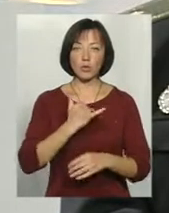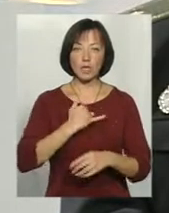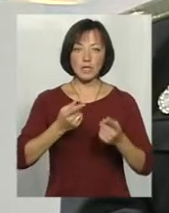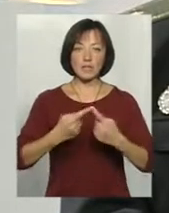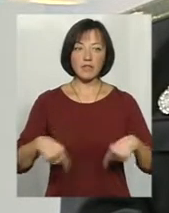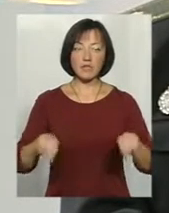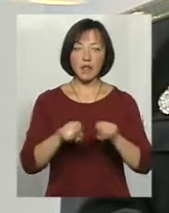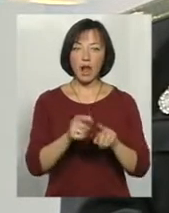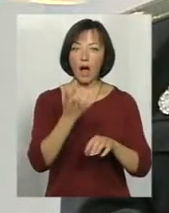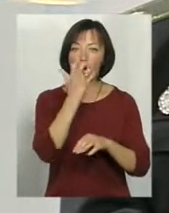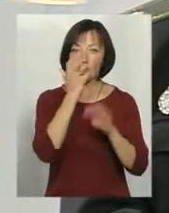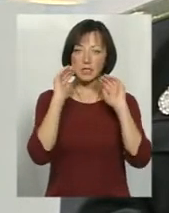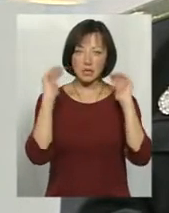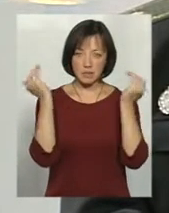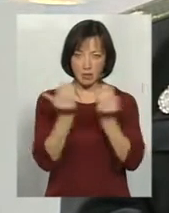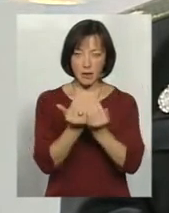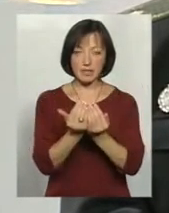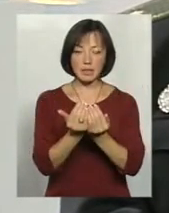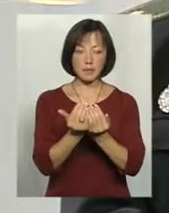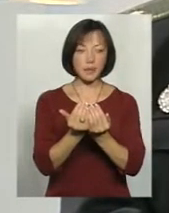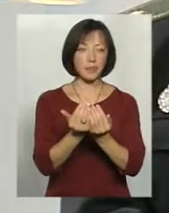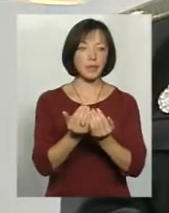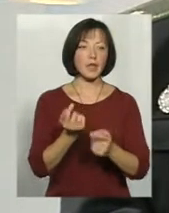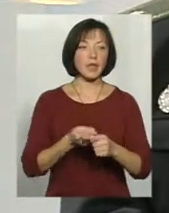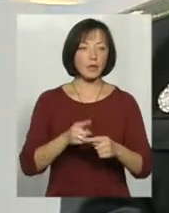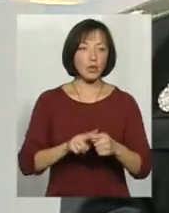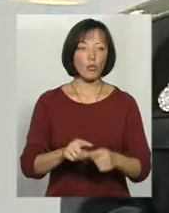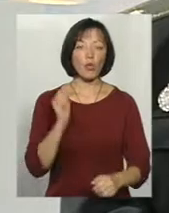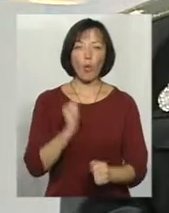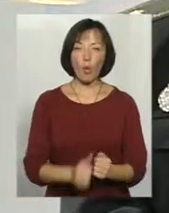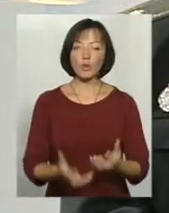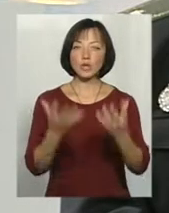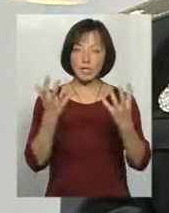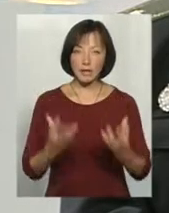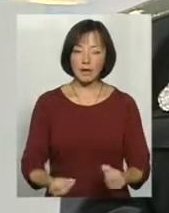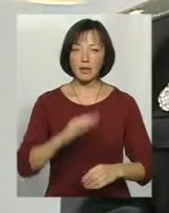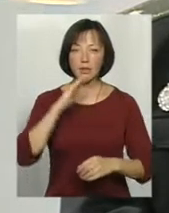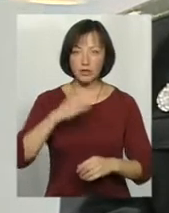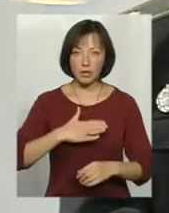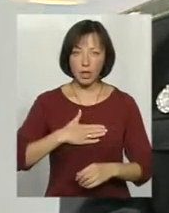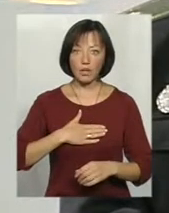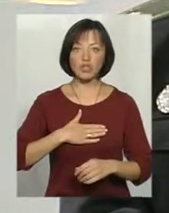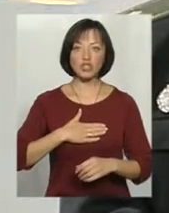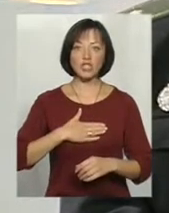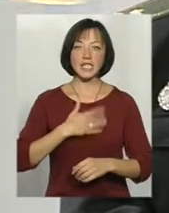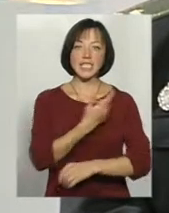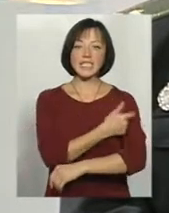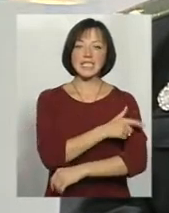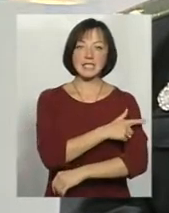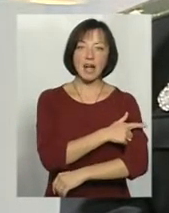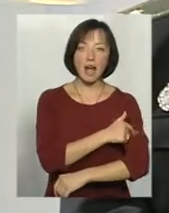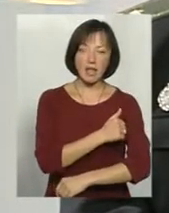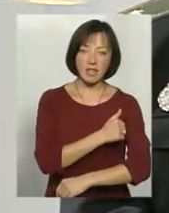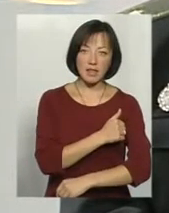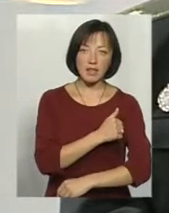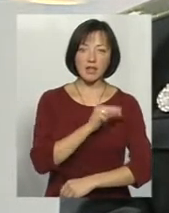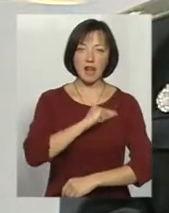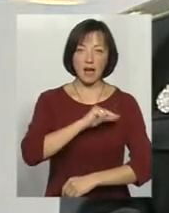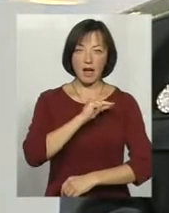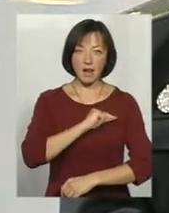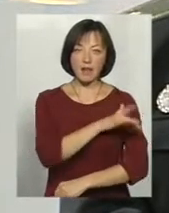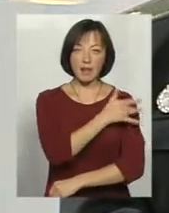відділення анестезіології і реанімації. Тому кожен день наші чи санітарочки, чи військовослужбовці